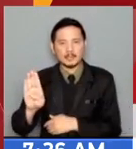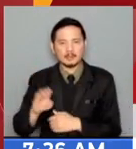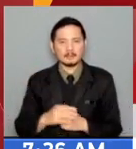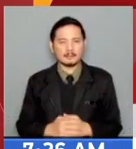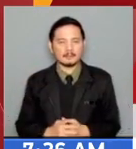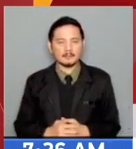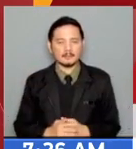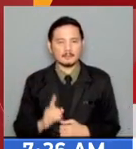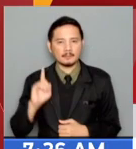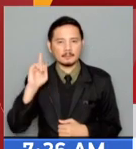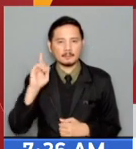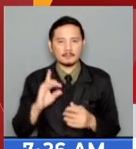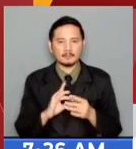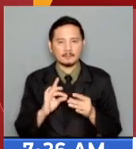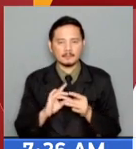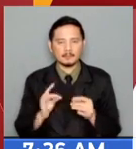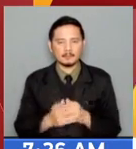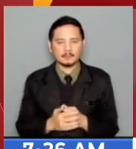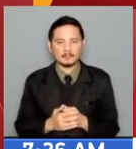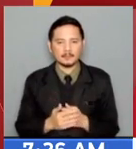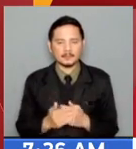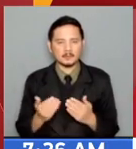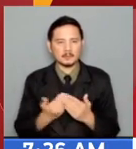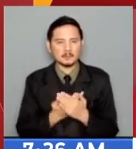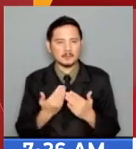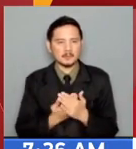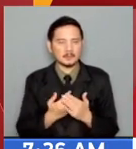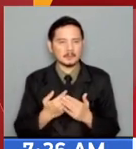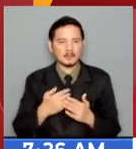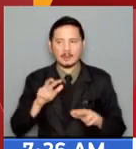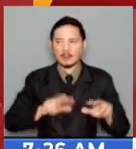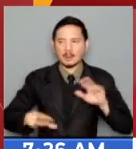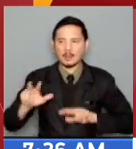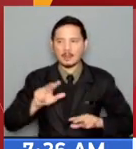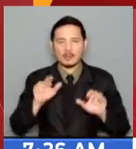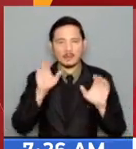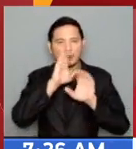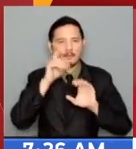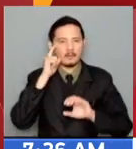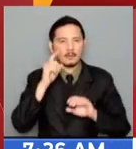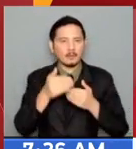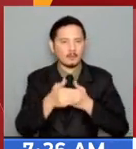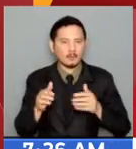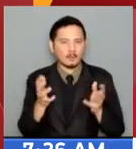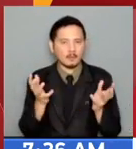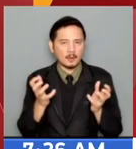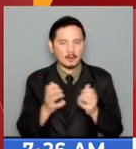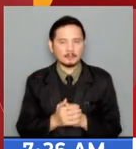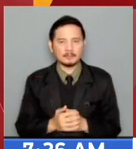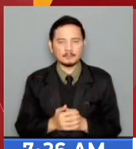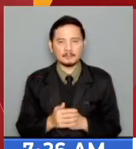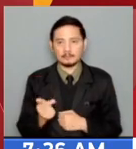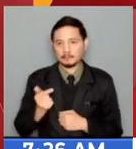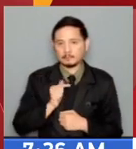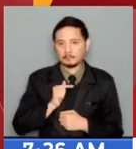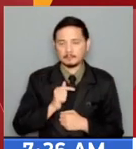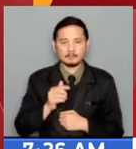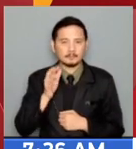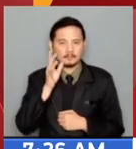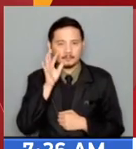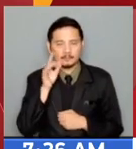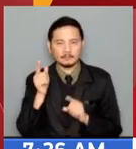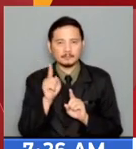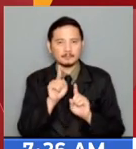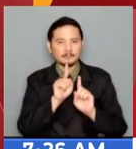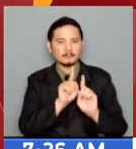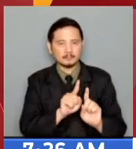Hindi ko pa po alam kung ano yung room ko. Hanapin ko pa lang po. Hinatid siya ng kanyang nanay na masayang balik face-to-face classes na ang kanyang